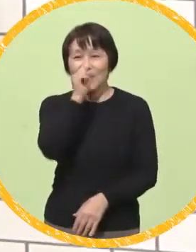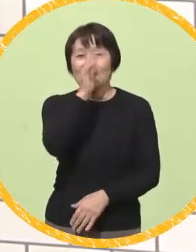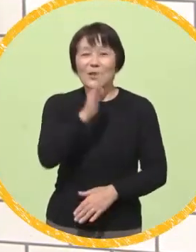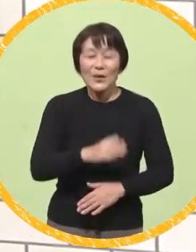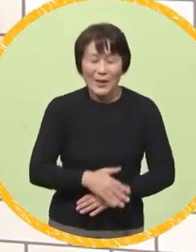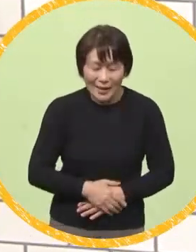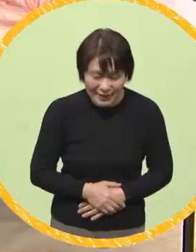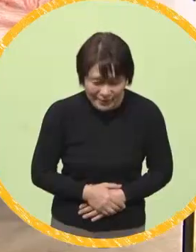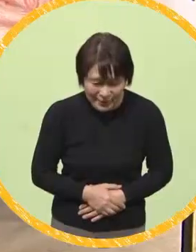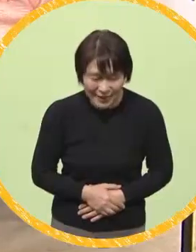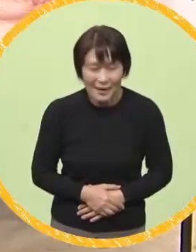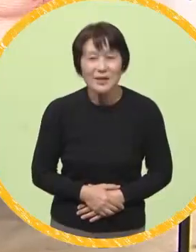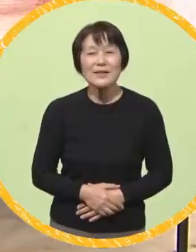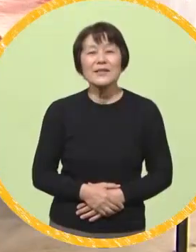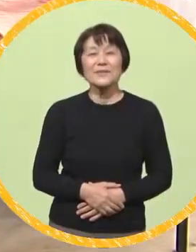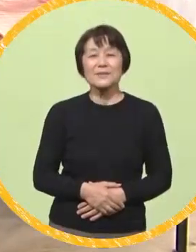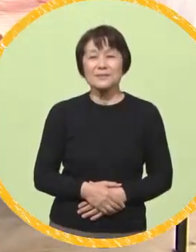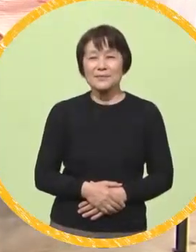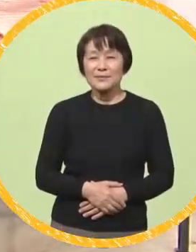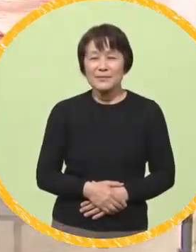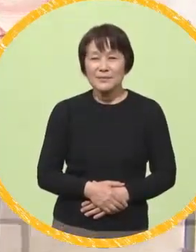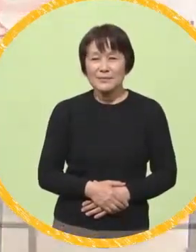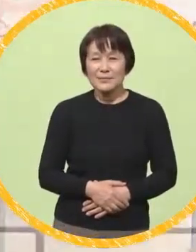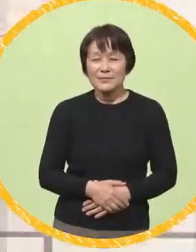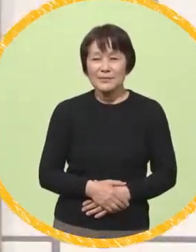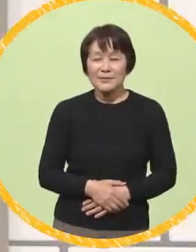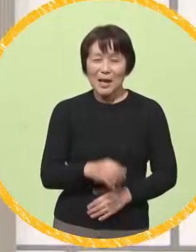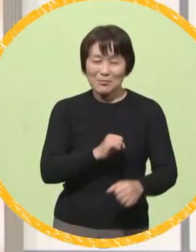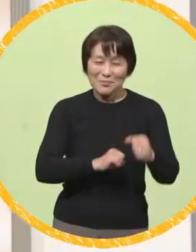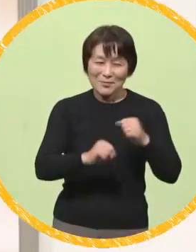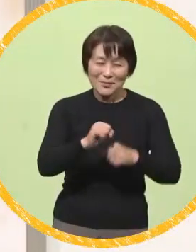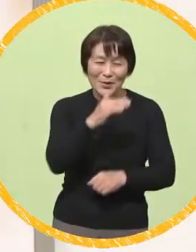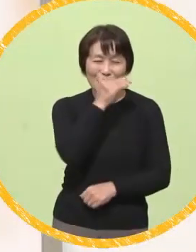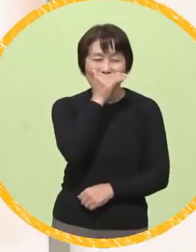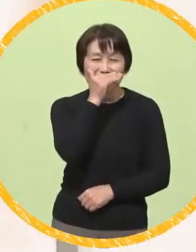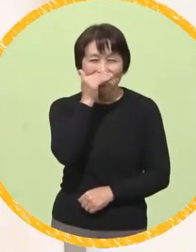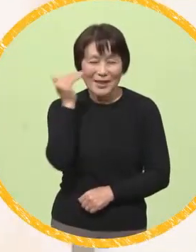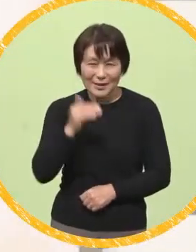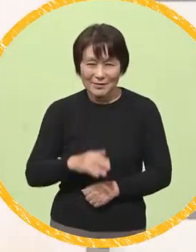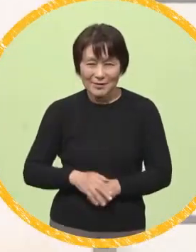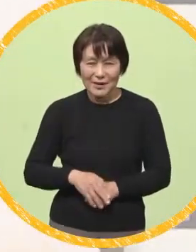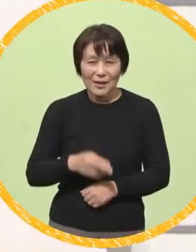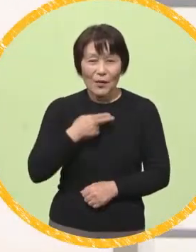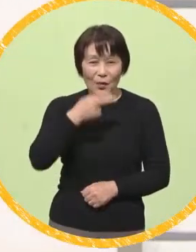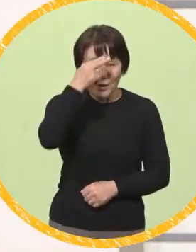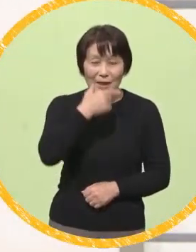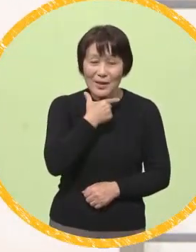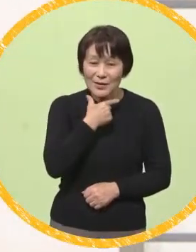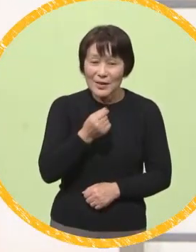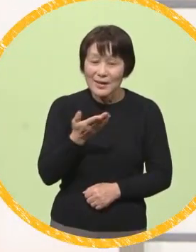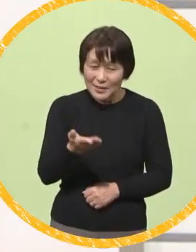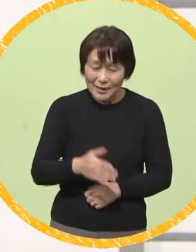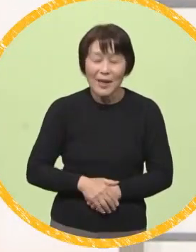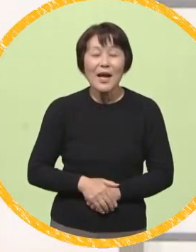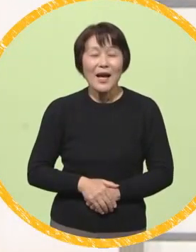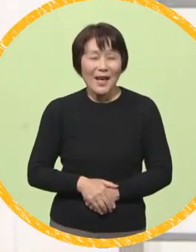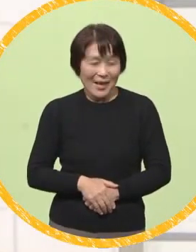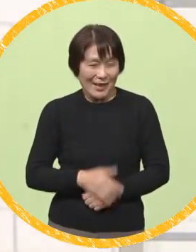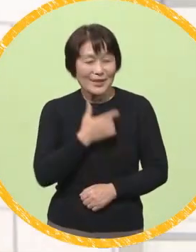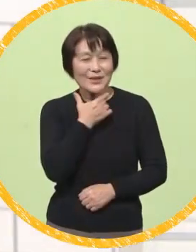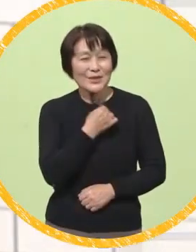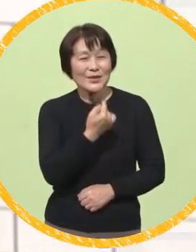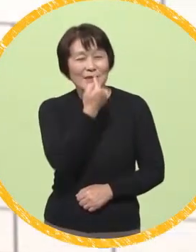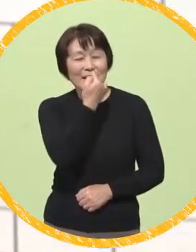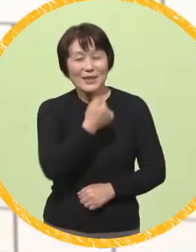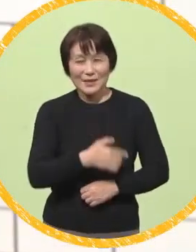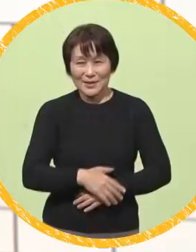します。よろしくお願いい たします。素敵振る舞い もやっぱりもともとお酒がお好きだった、 はい、そうですね、はい、お酒が